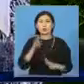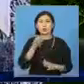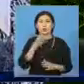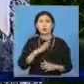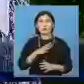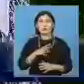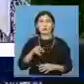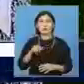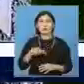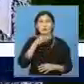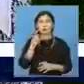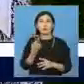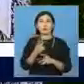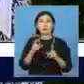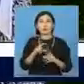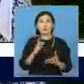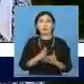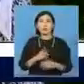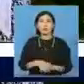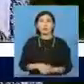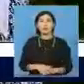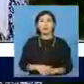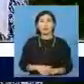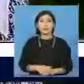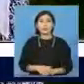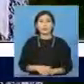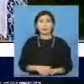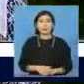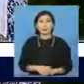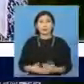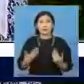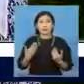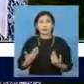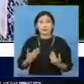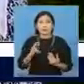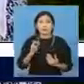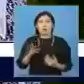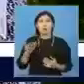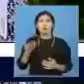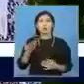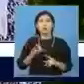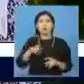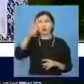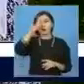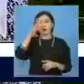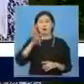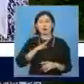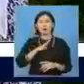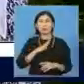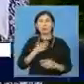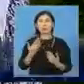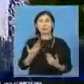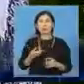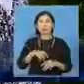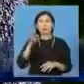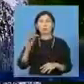Мына Тоқаевтың айтқан бір сөздері бар. Қазір мылтық сымайдан деген, осы мылтық сымайданның алдыңғы шебінде жүрген осы